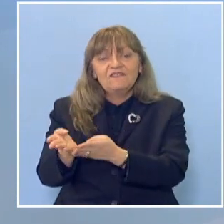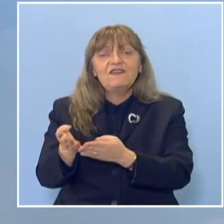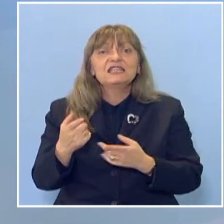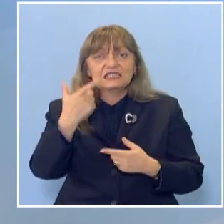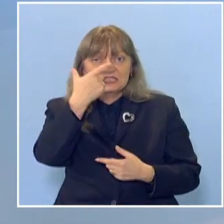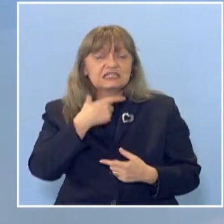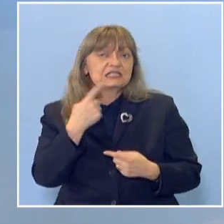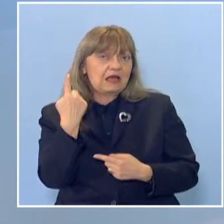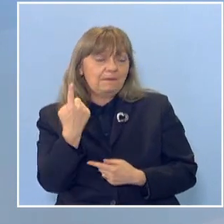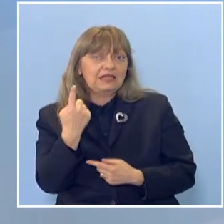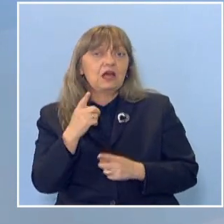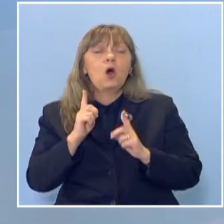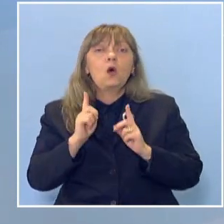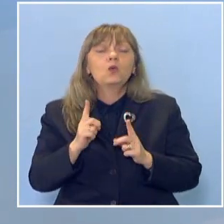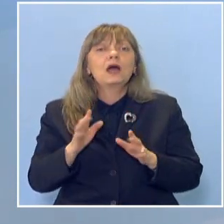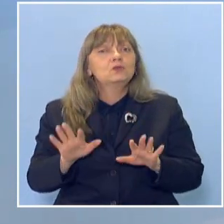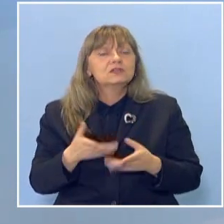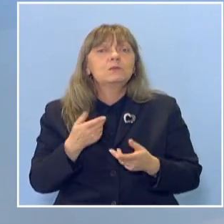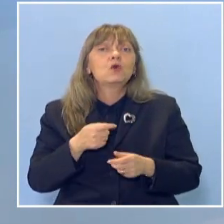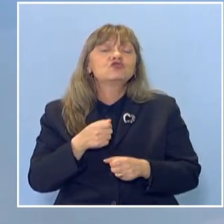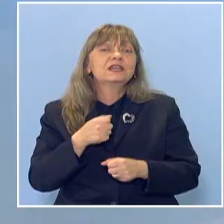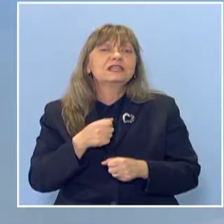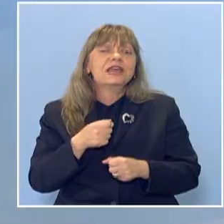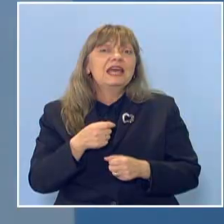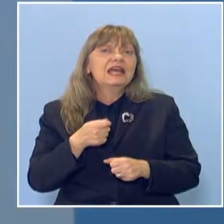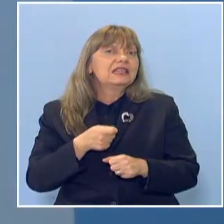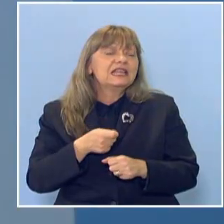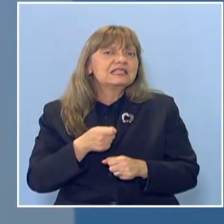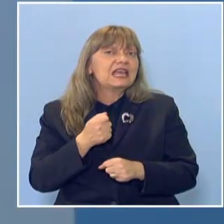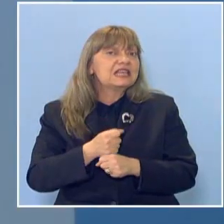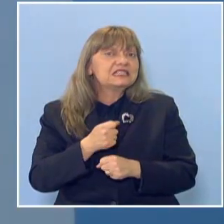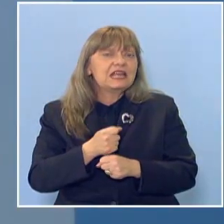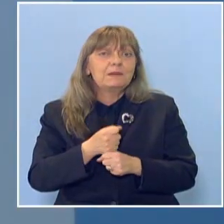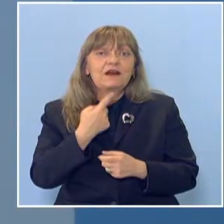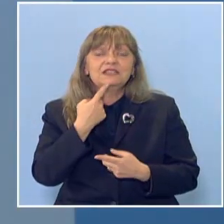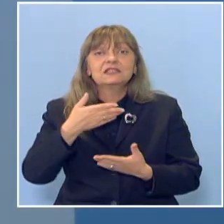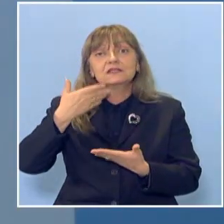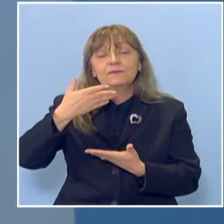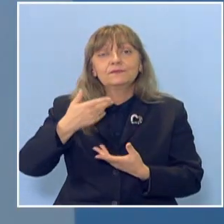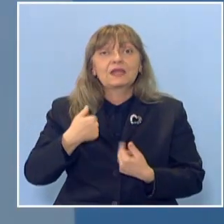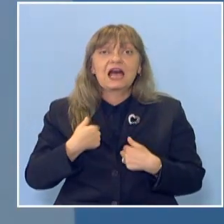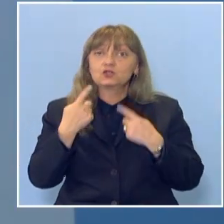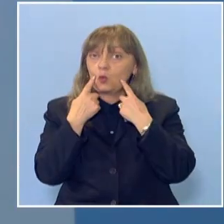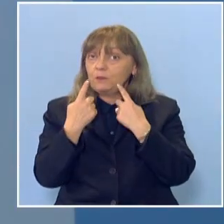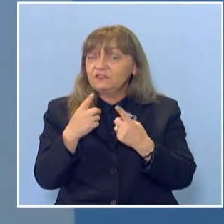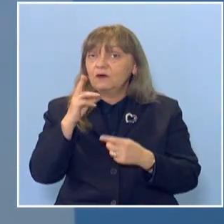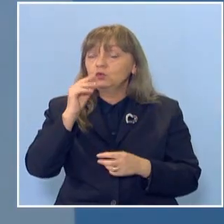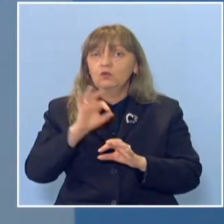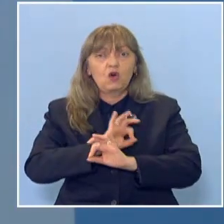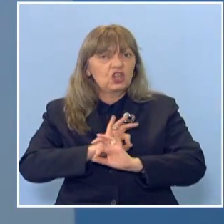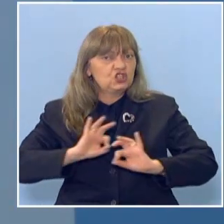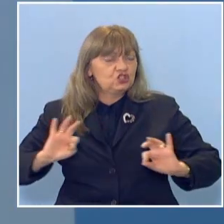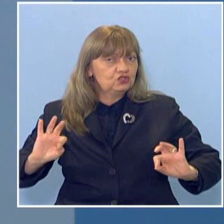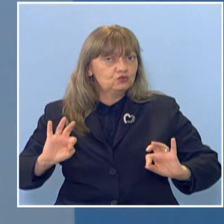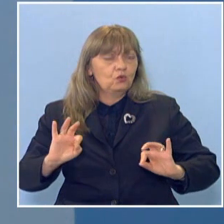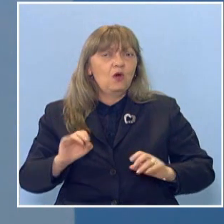започнахте да се занимавате с ораторство? Стремя се да говоря по-изчистено, да не използвам паразитни думи